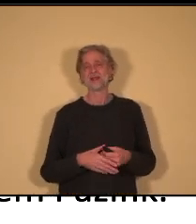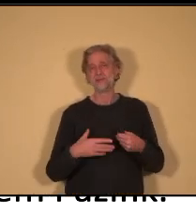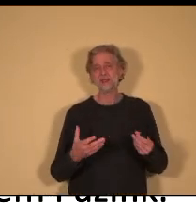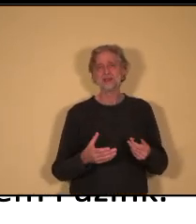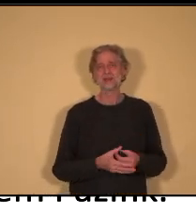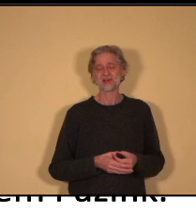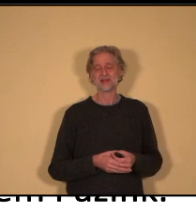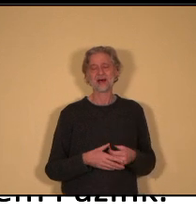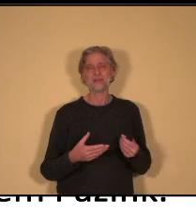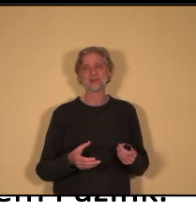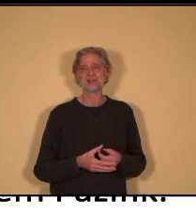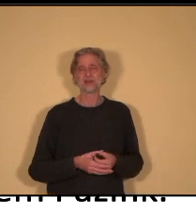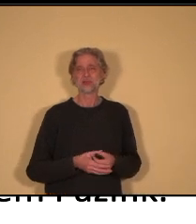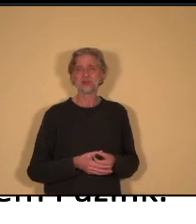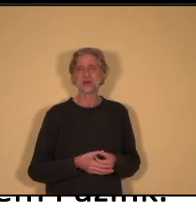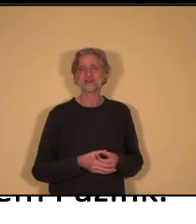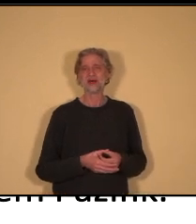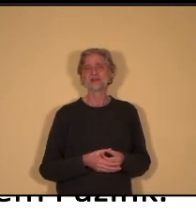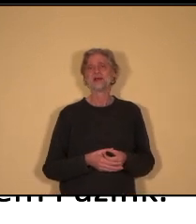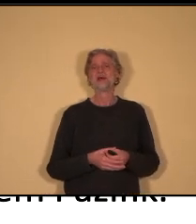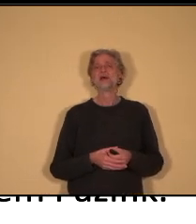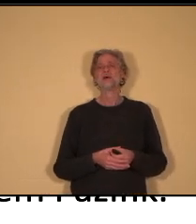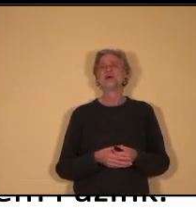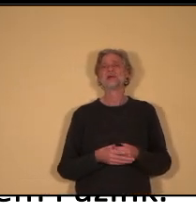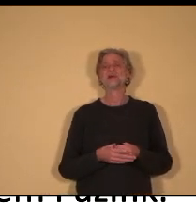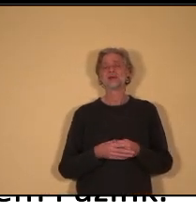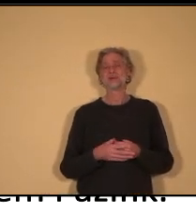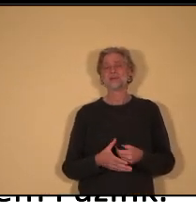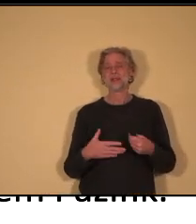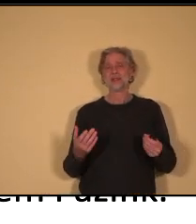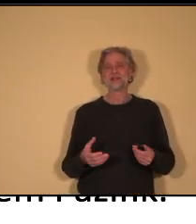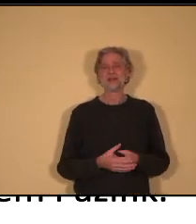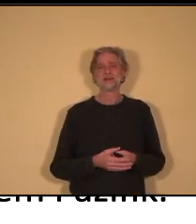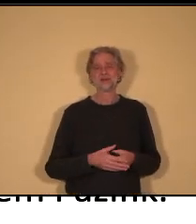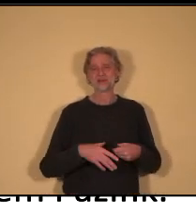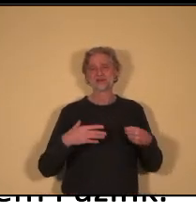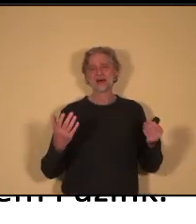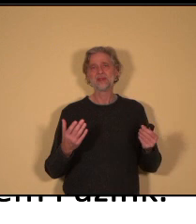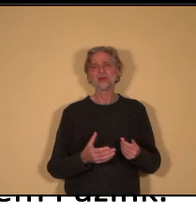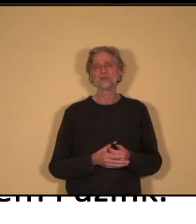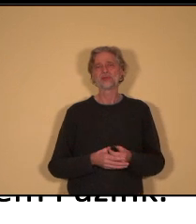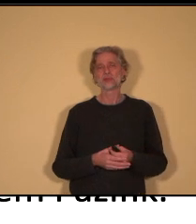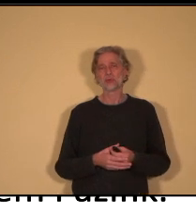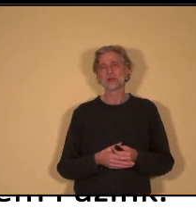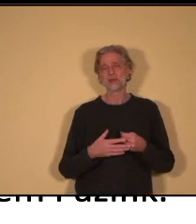Ja, die Winde, die das antreiben, sind ja der Südostpassat. Und dieses gesamte